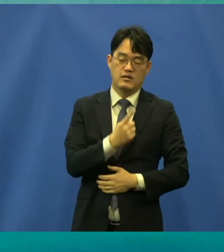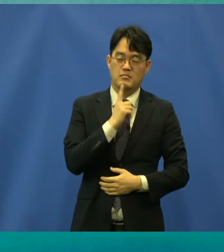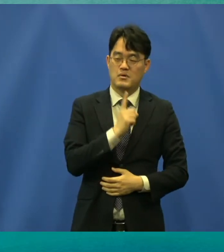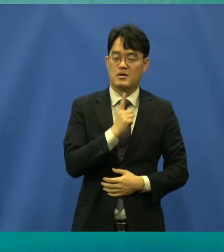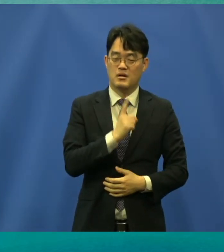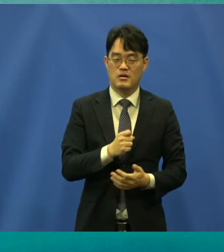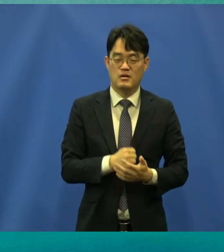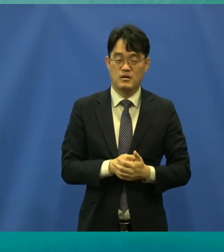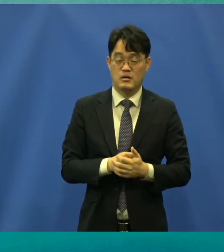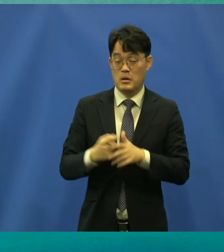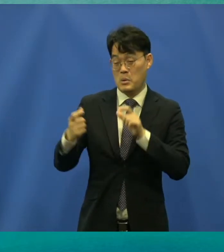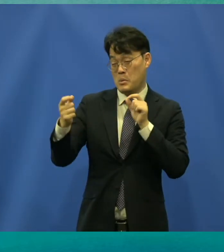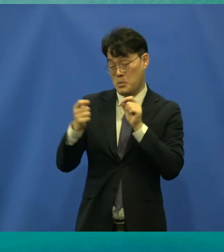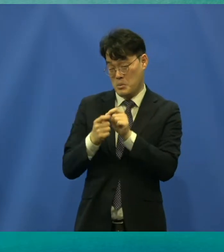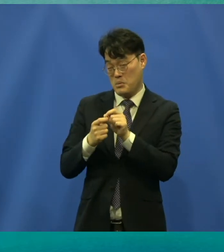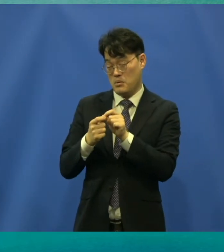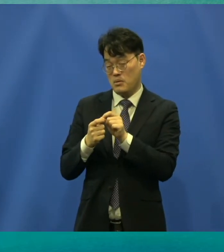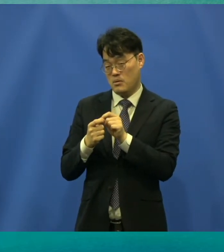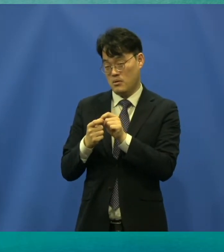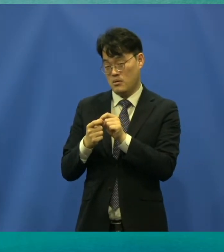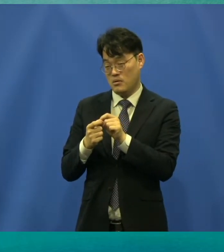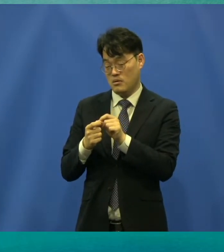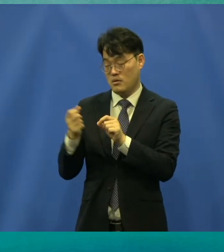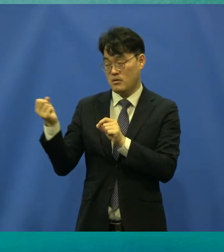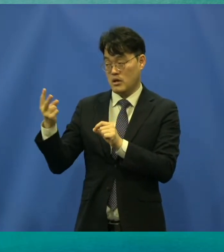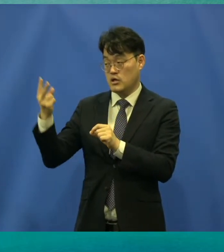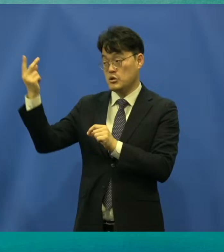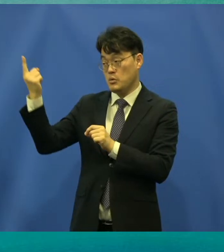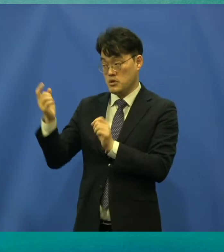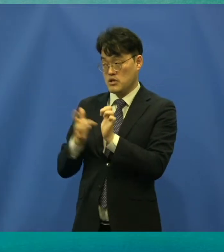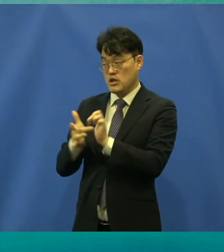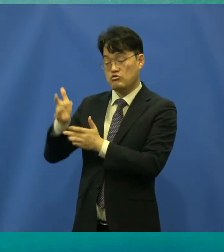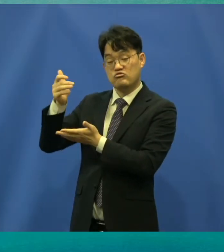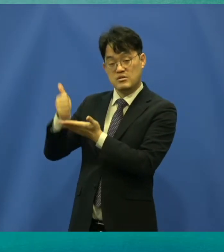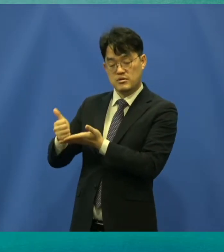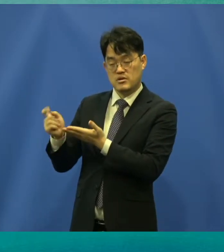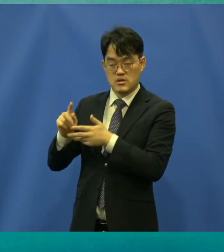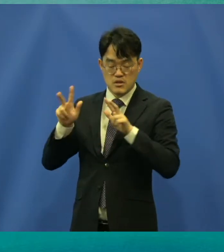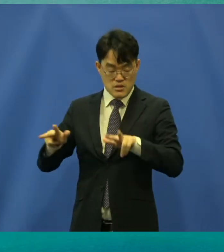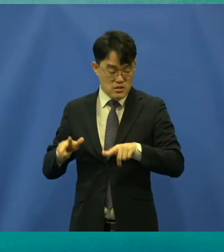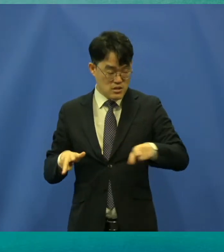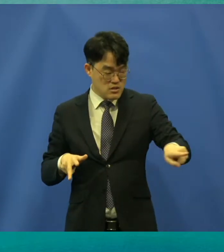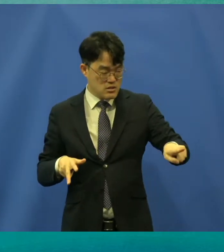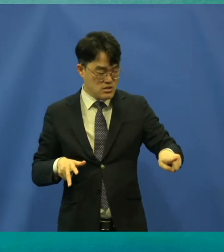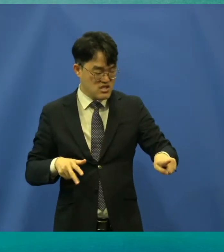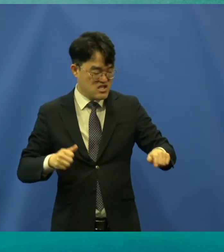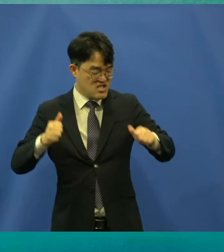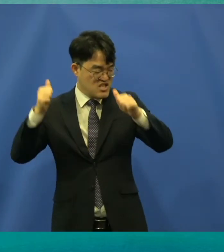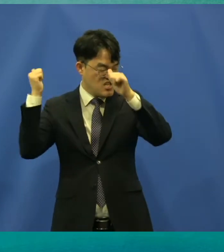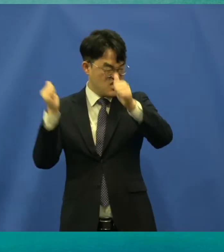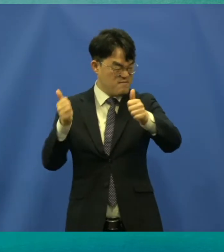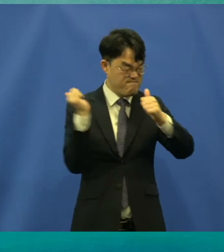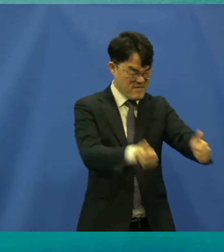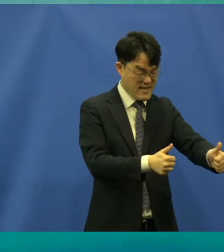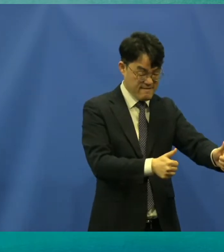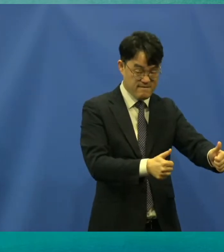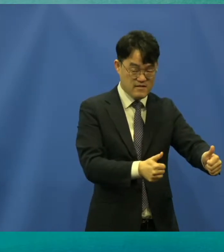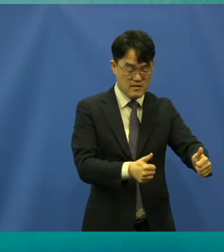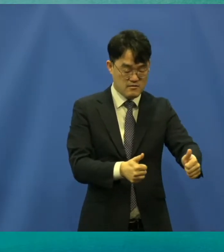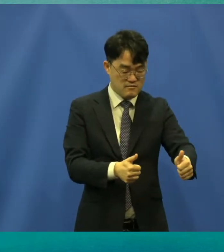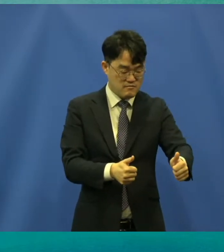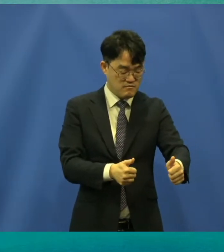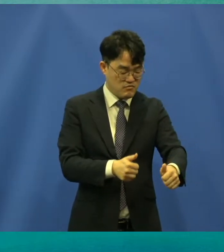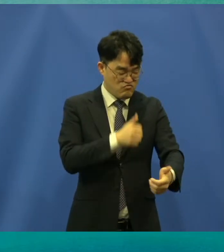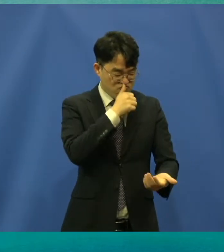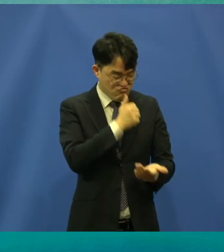다시 오실 그리스도는 심판주로 오십니다. 구원주가 아니라 심판주예요. 모든 민족이 심판을 받는 날이에요.